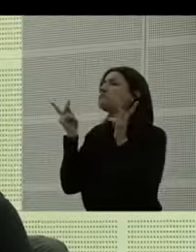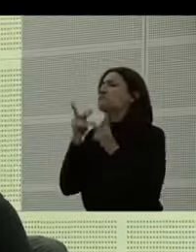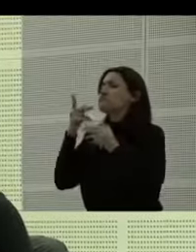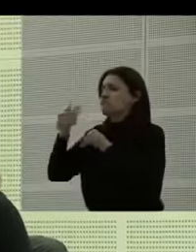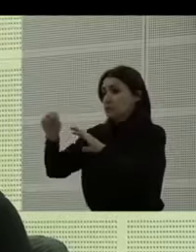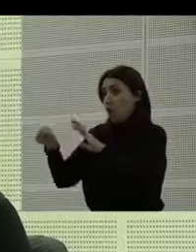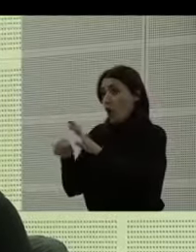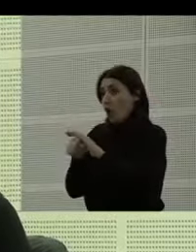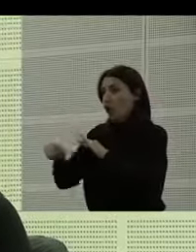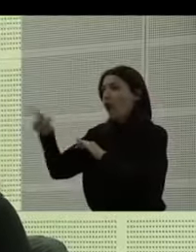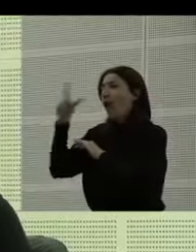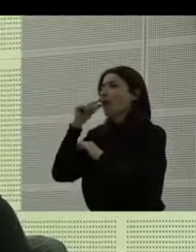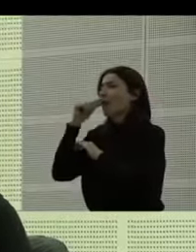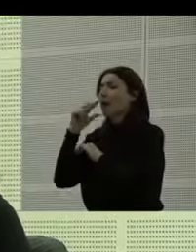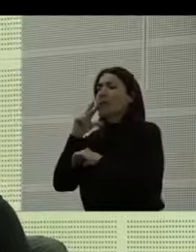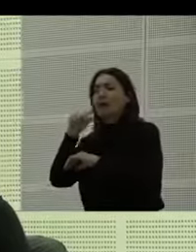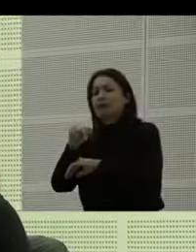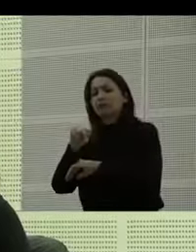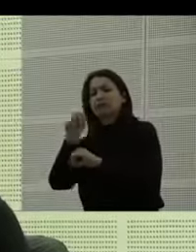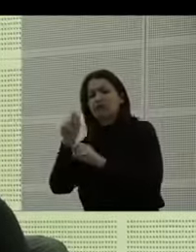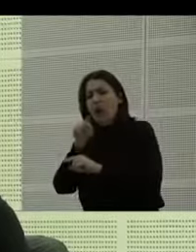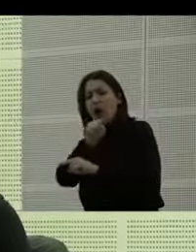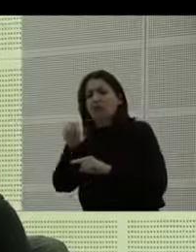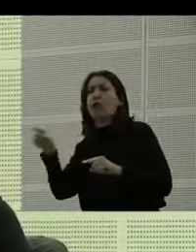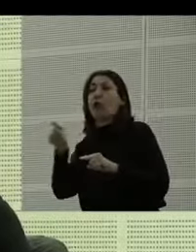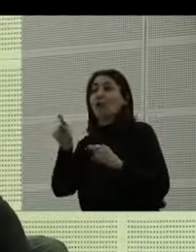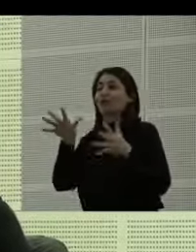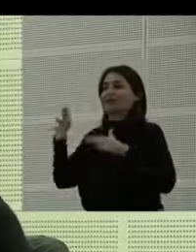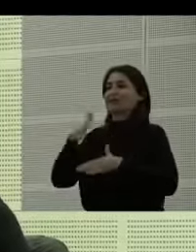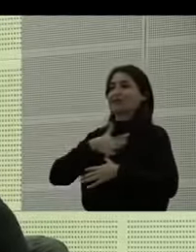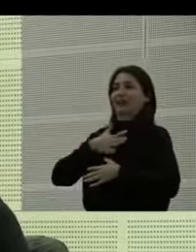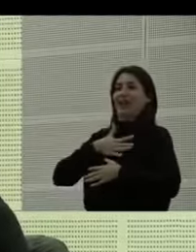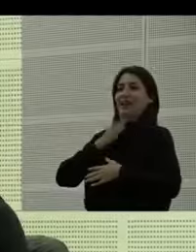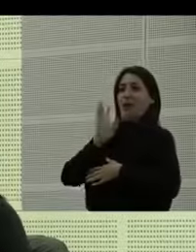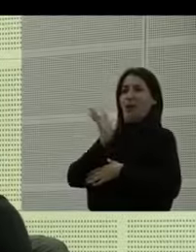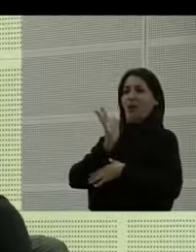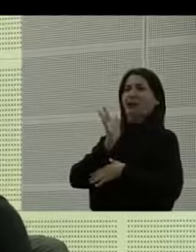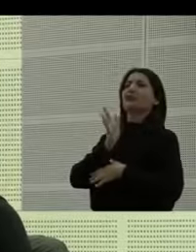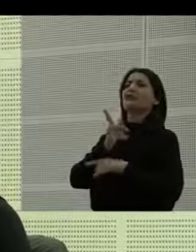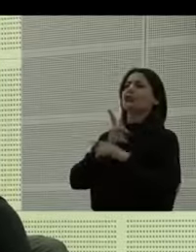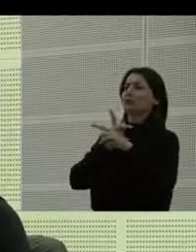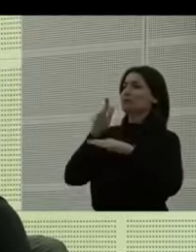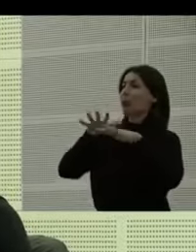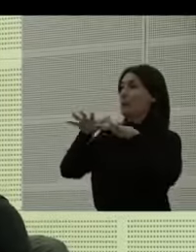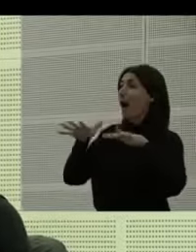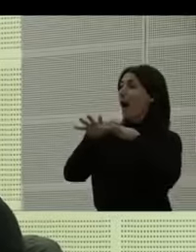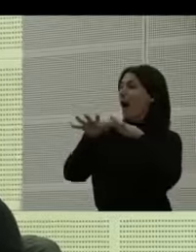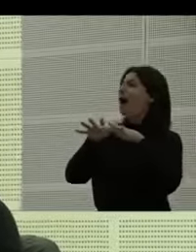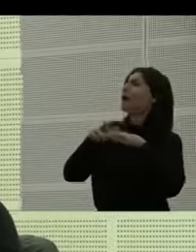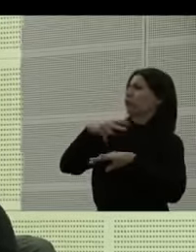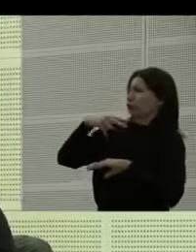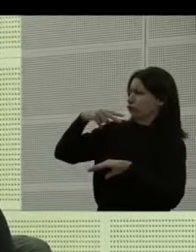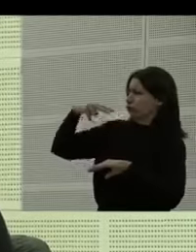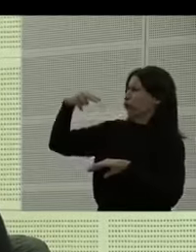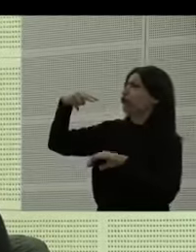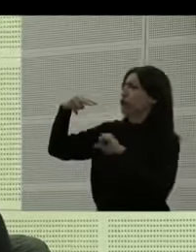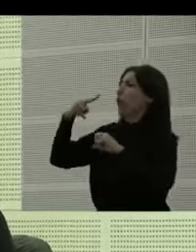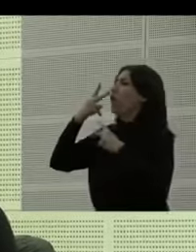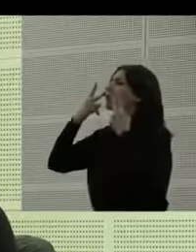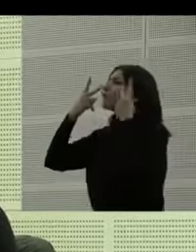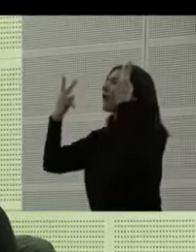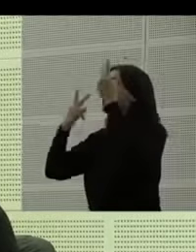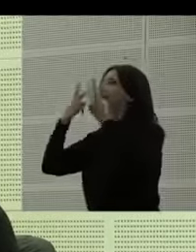dice che a 15 anni potrà vedere cosa c'è al di là del mare in cui lei abita, gli dice: non c'era